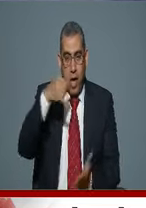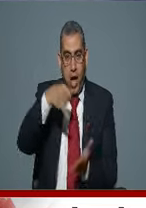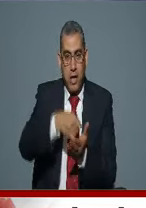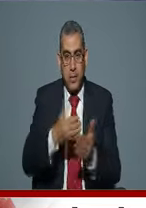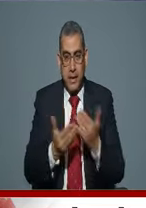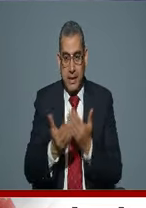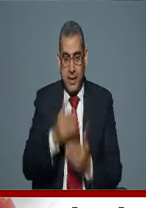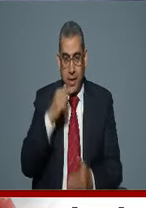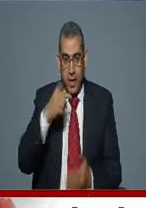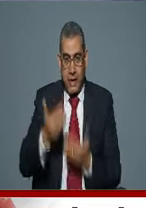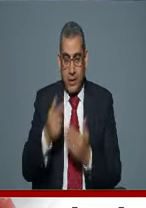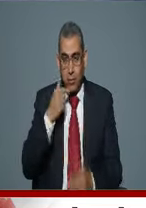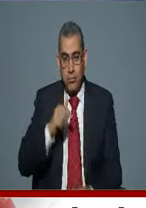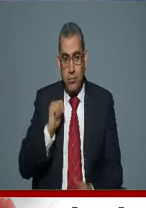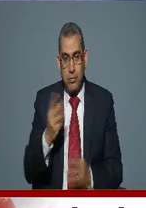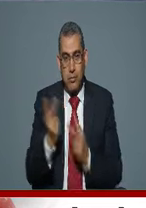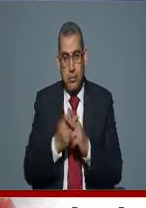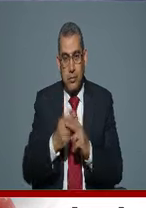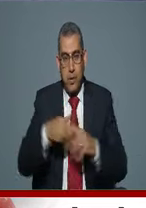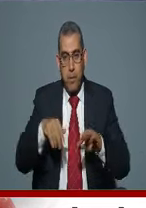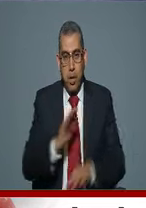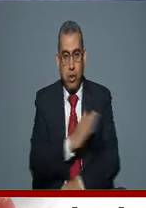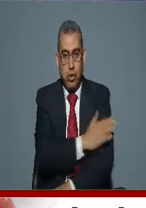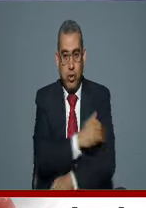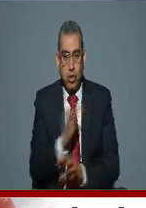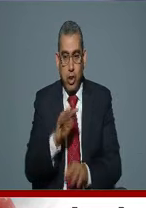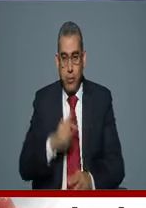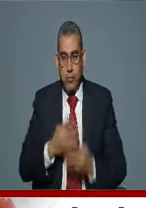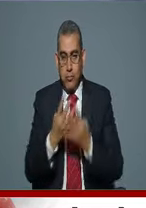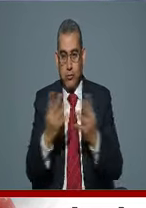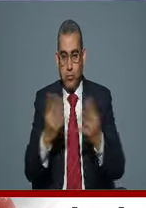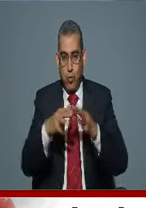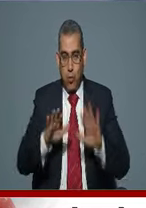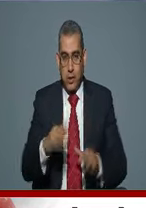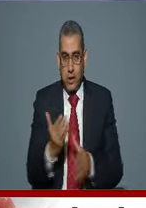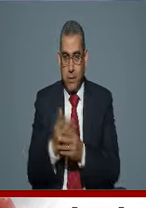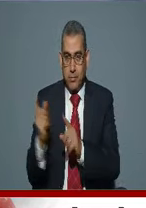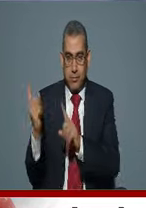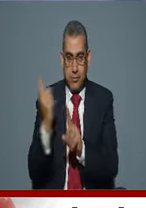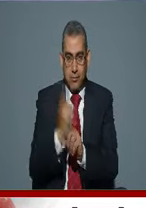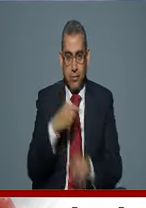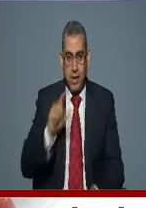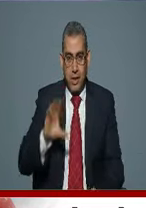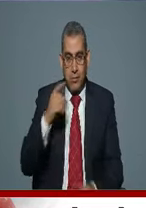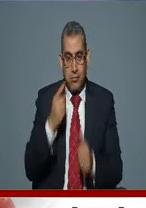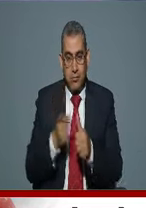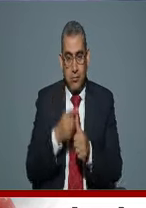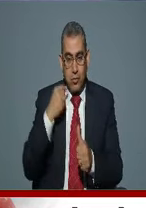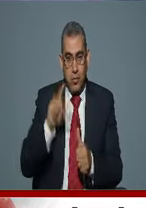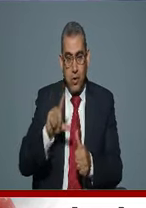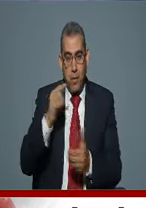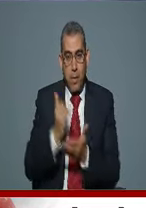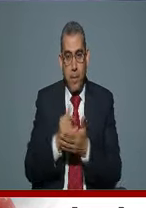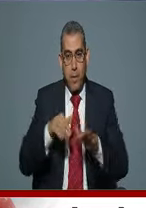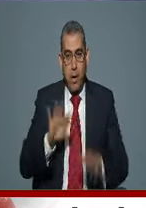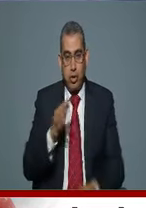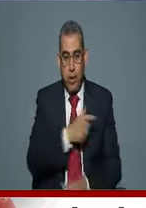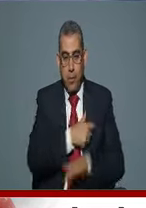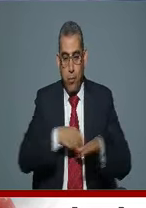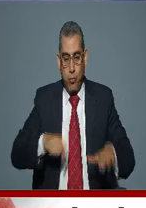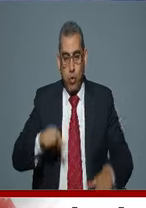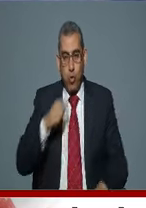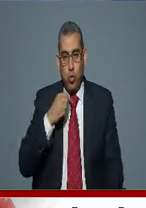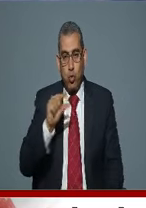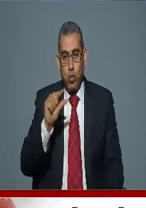الجديدة. وقد احتشد النواب لاستقبال السيد الرئيس عبد الفتاح السيسي، وعلى رأسهم رئيس مجلس النواب المستشار الدكتور